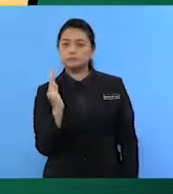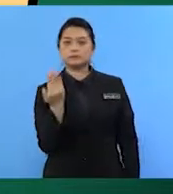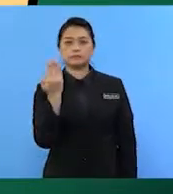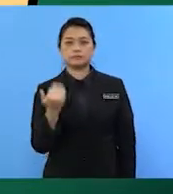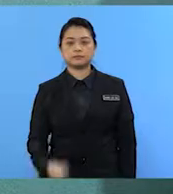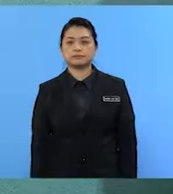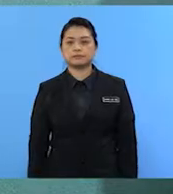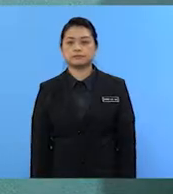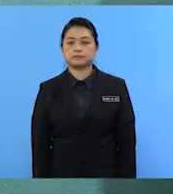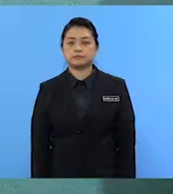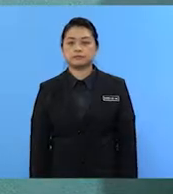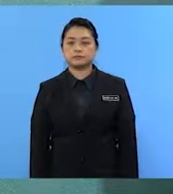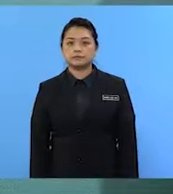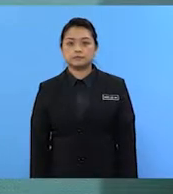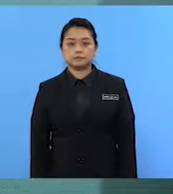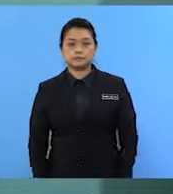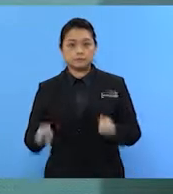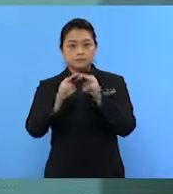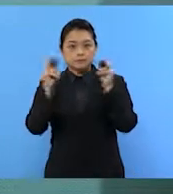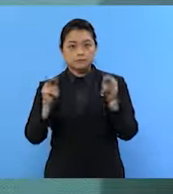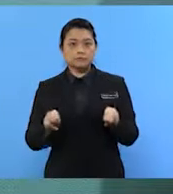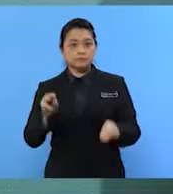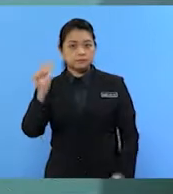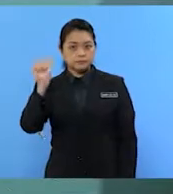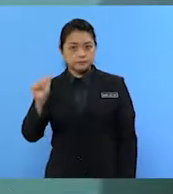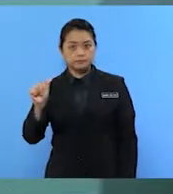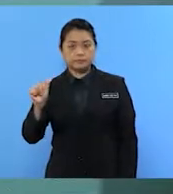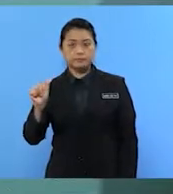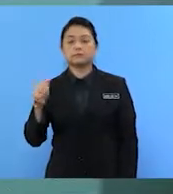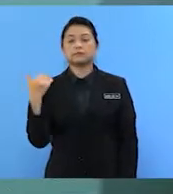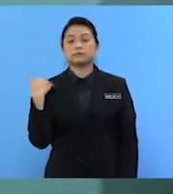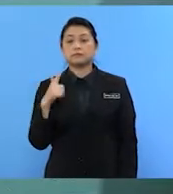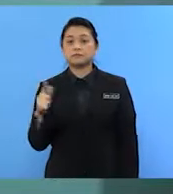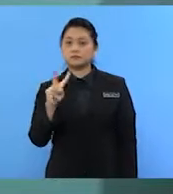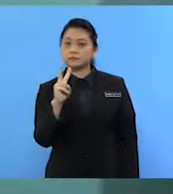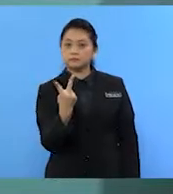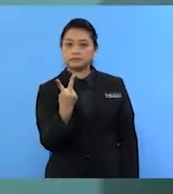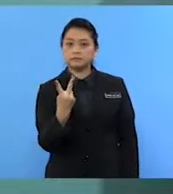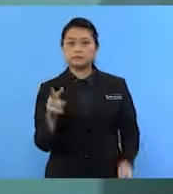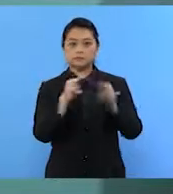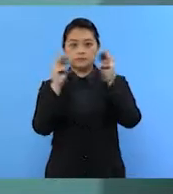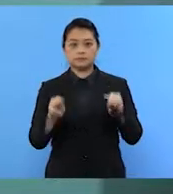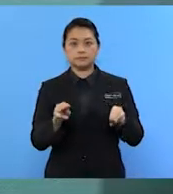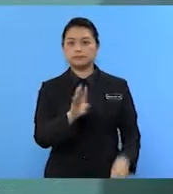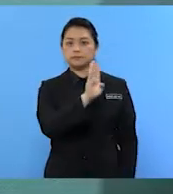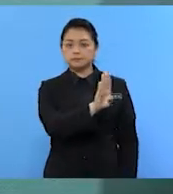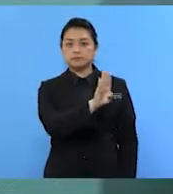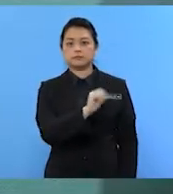sebaliknya. Iaitu, matriks A adalah songsangan kepada matriks